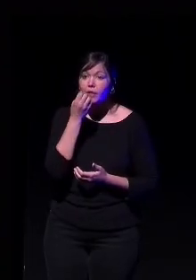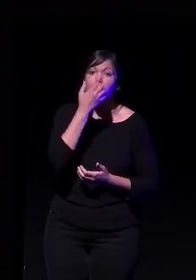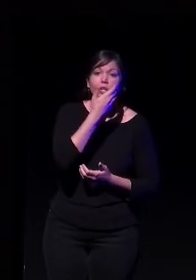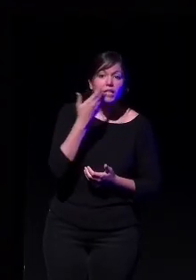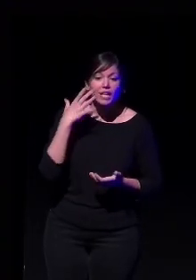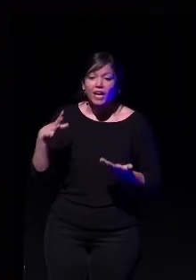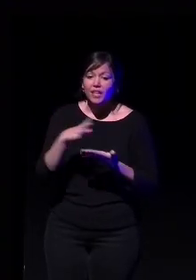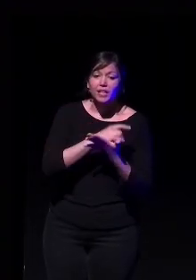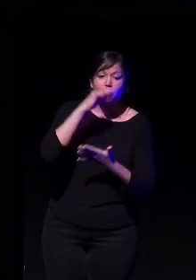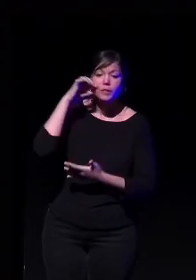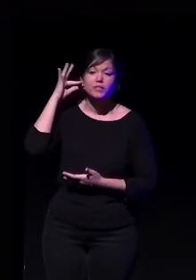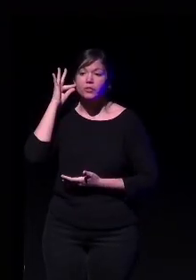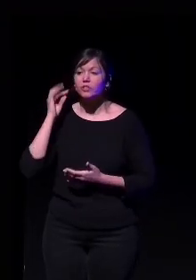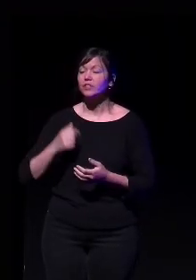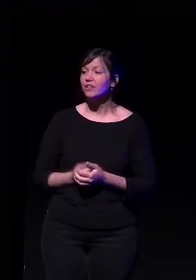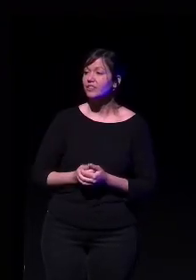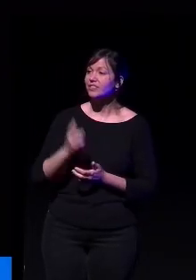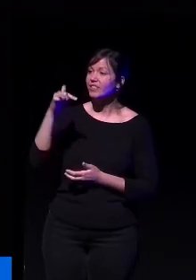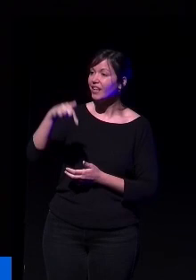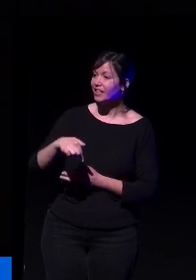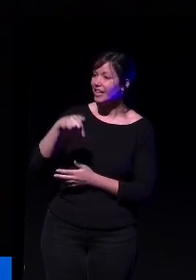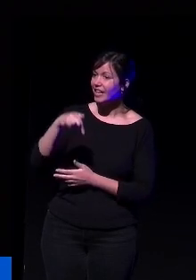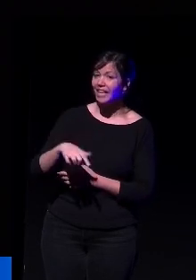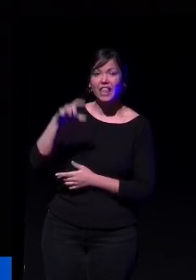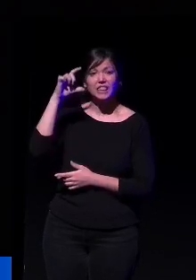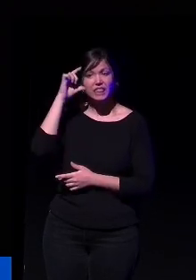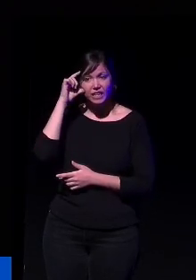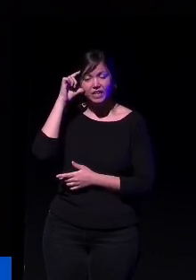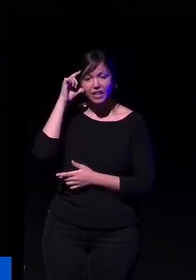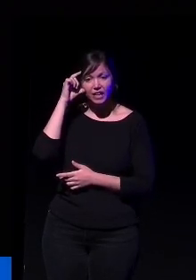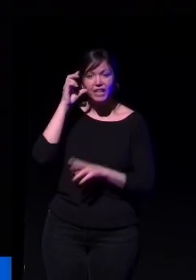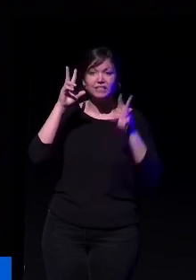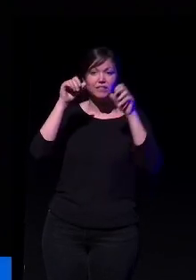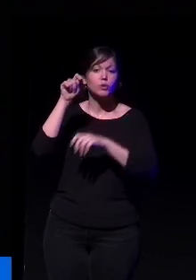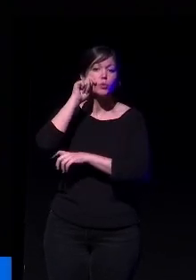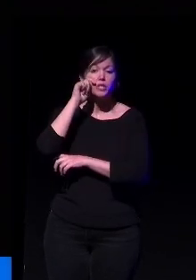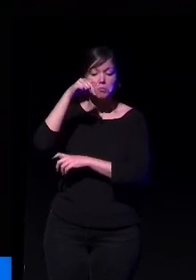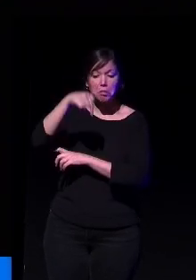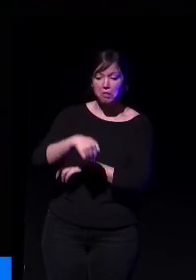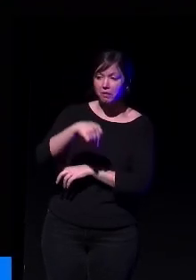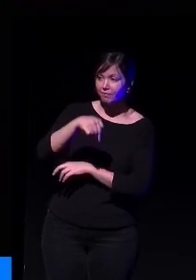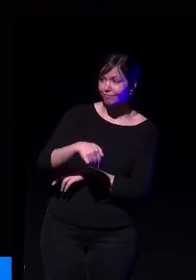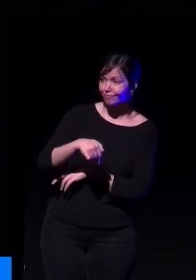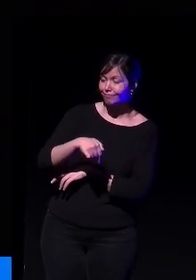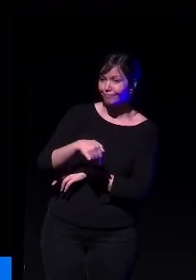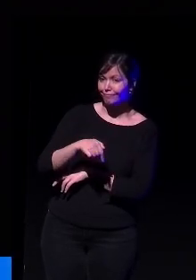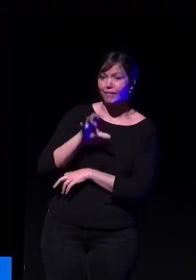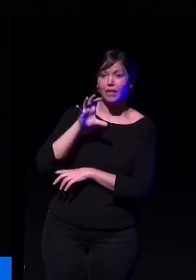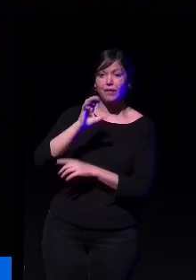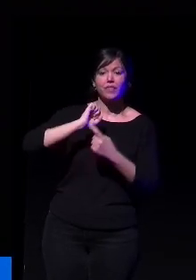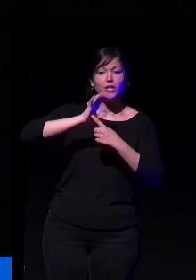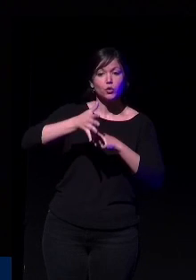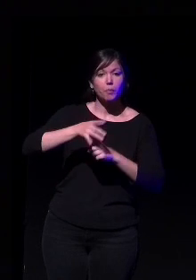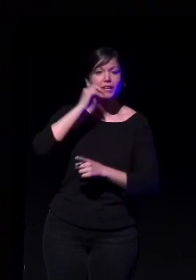Molt bona tarda a tots i a totes. En aquesta diada del turisme de casa nostra, del turisme de les